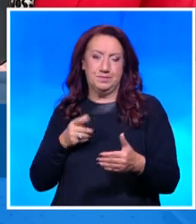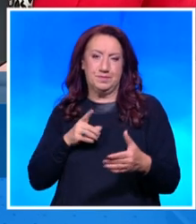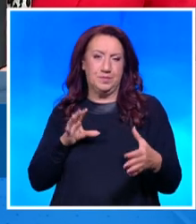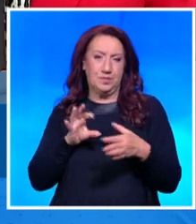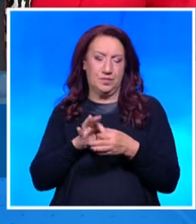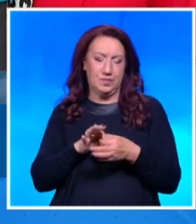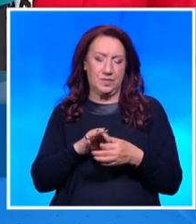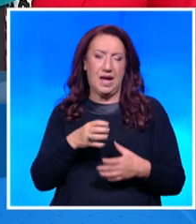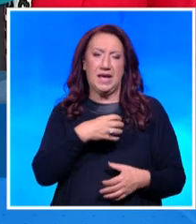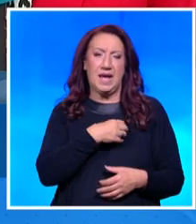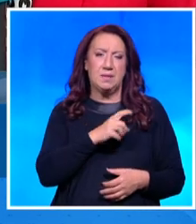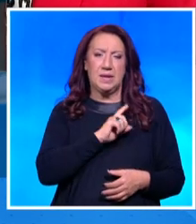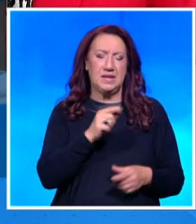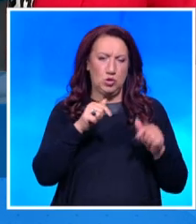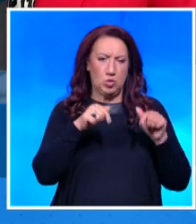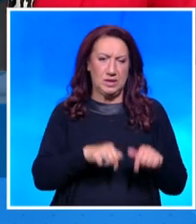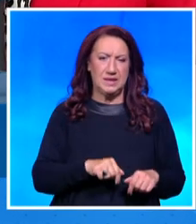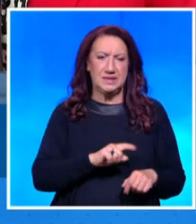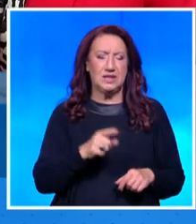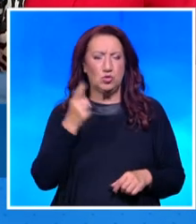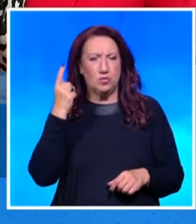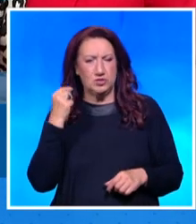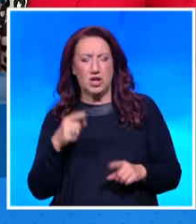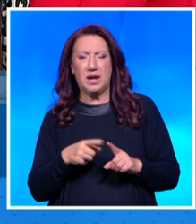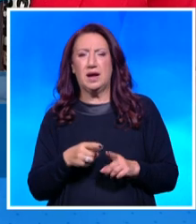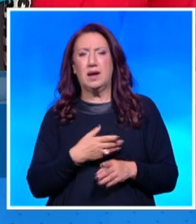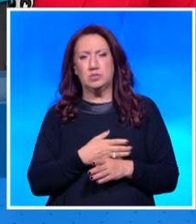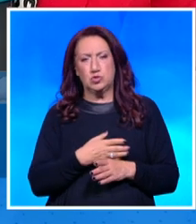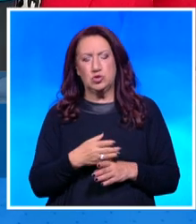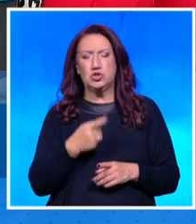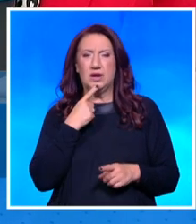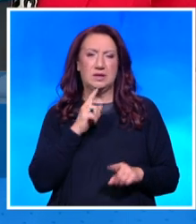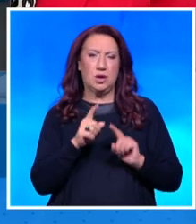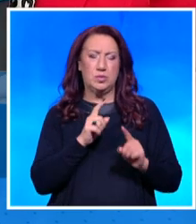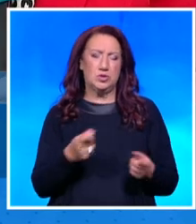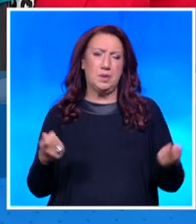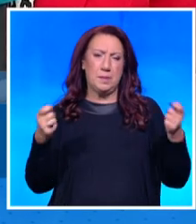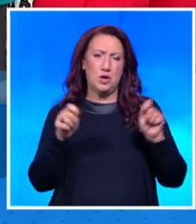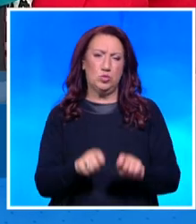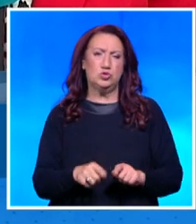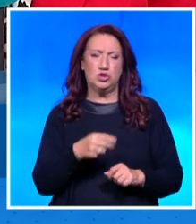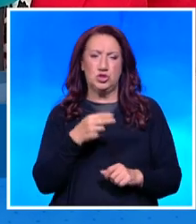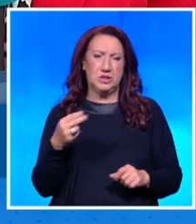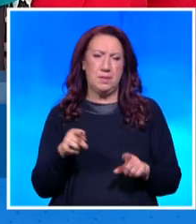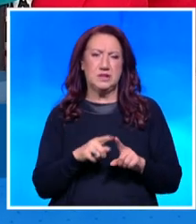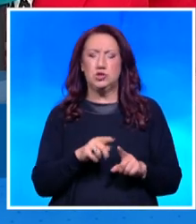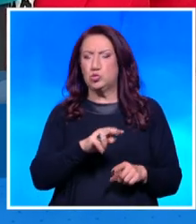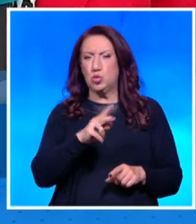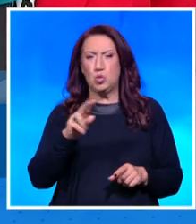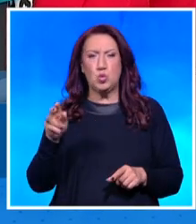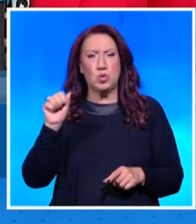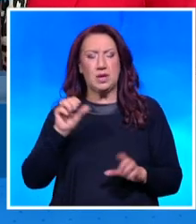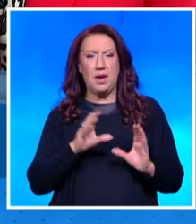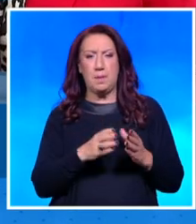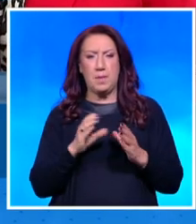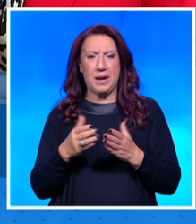нито вчера коментираха повече. По същия начин постъпиха и останалите партии в Народното събрание. Депутатите влязоха